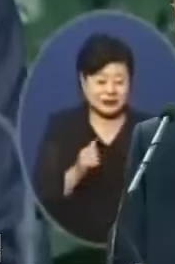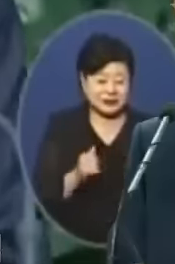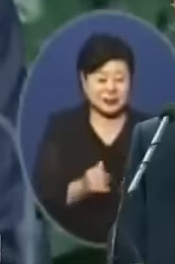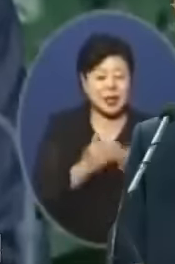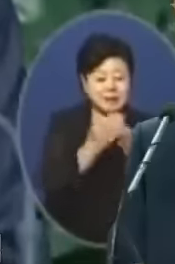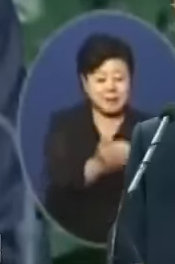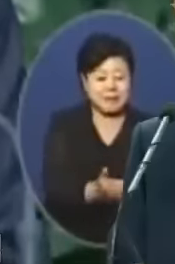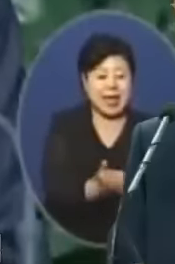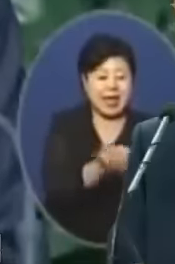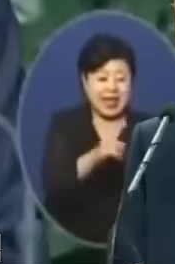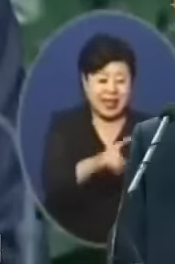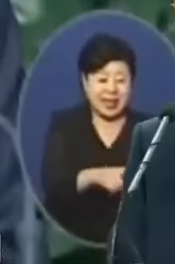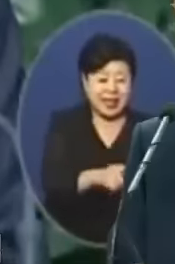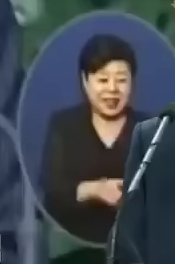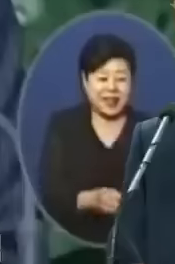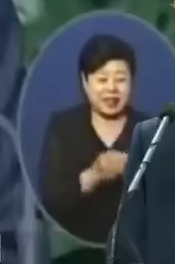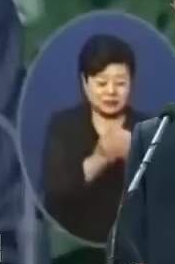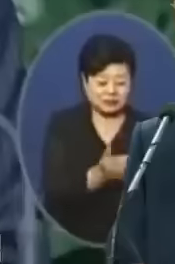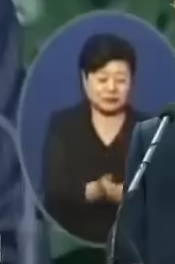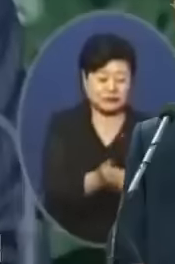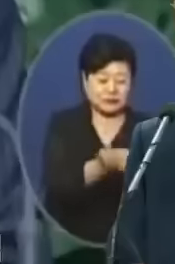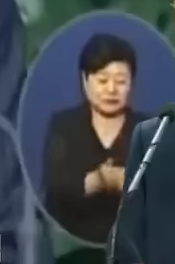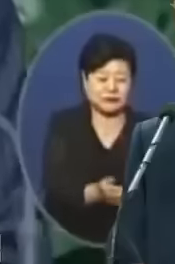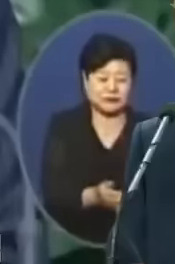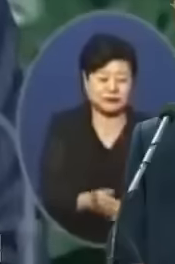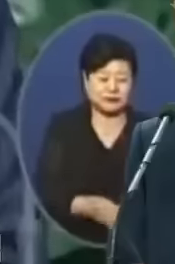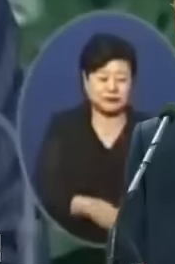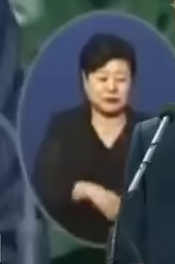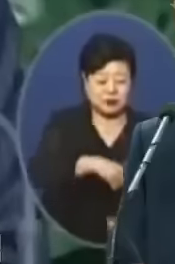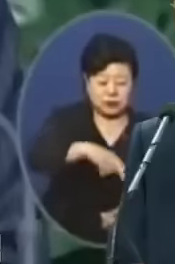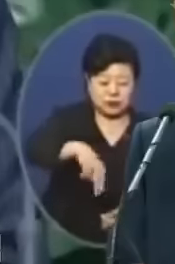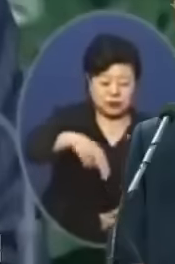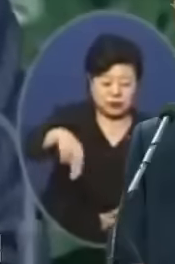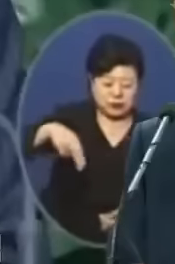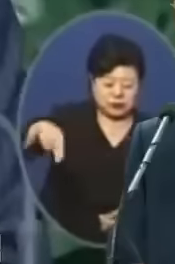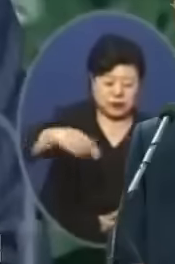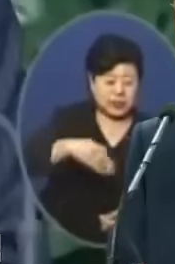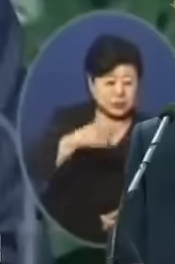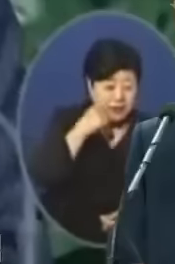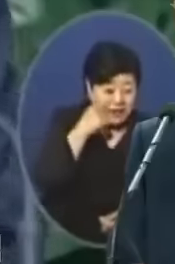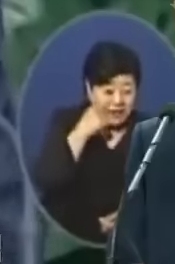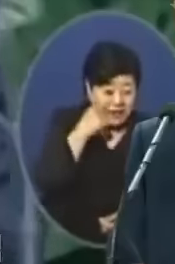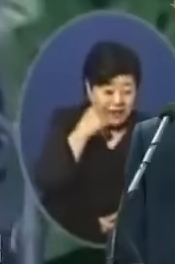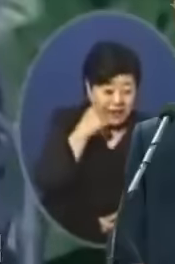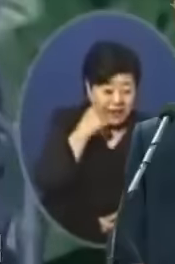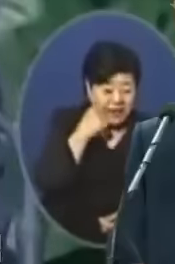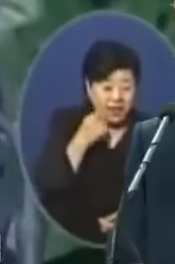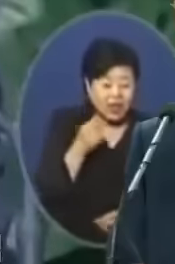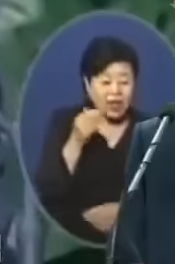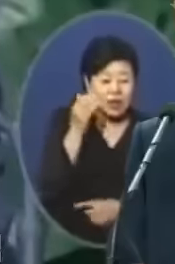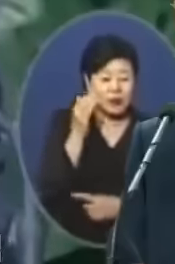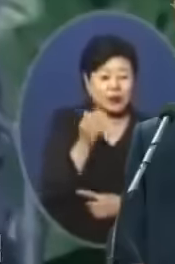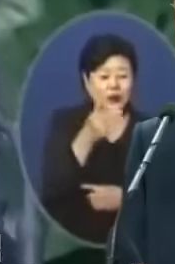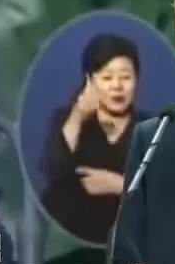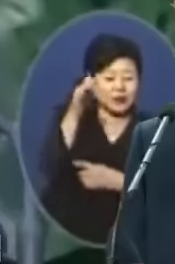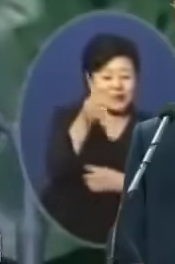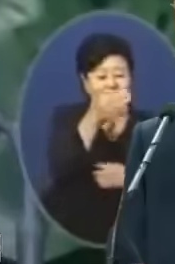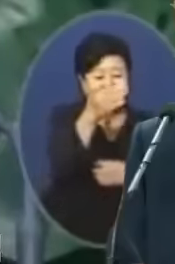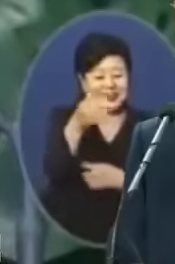배를 그대로 바다에 띄워놓으면 빙글빙글빙글 돌지 아무데도 안 갑니다. 도철 달아놓으면 바람이